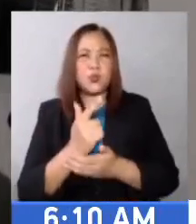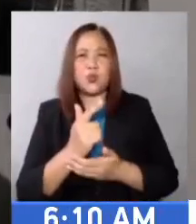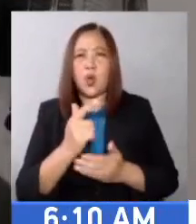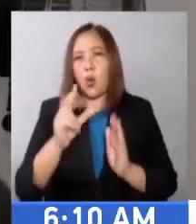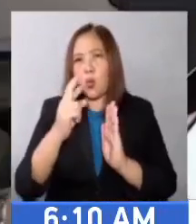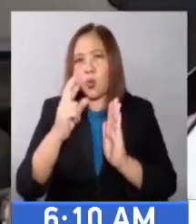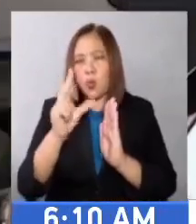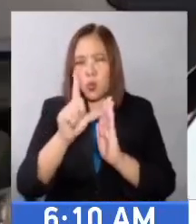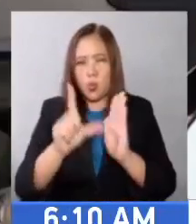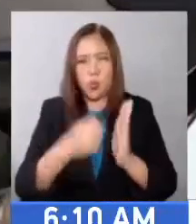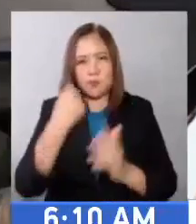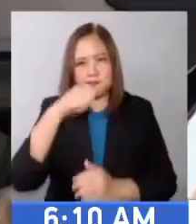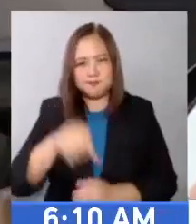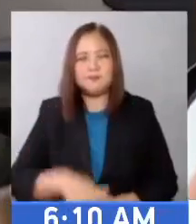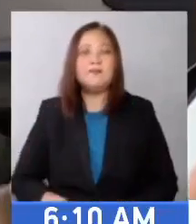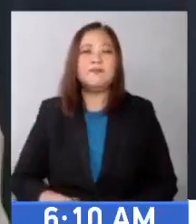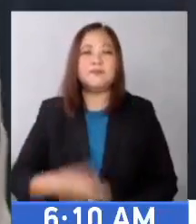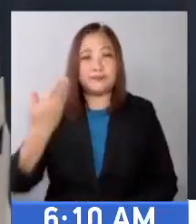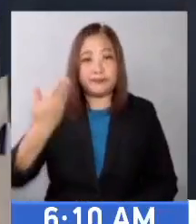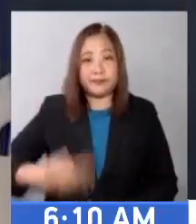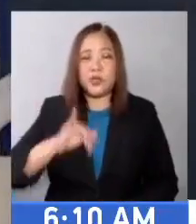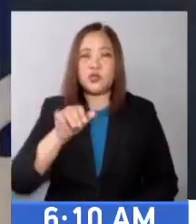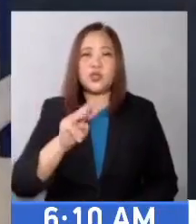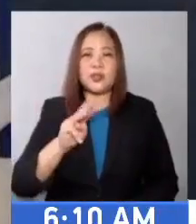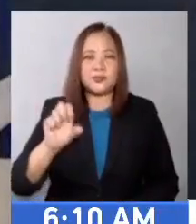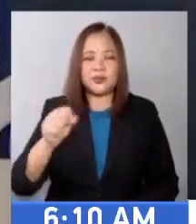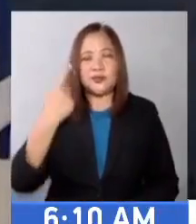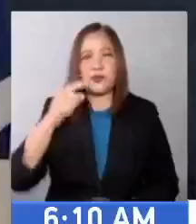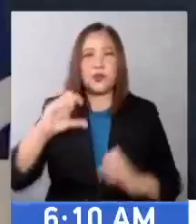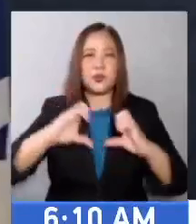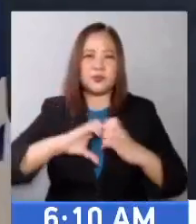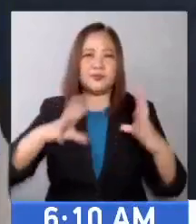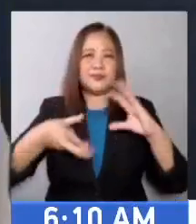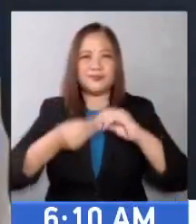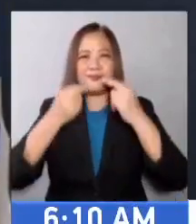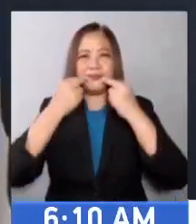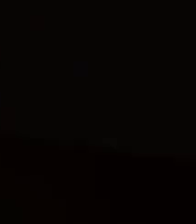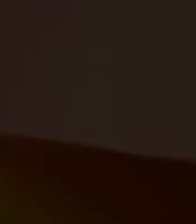unang balita. James Agustin para sa GMA Integrated News.